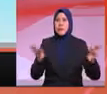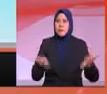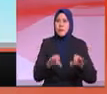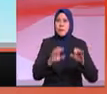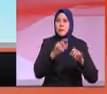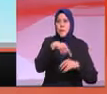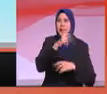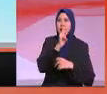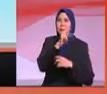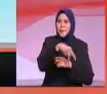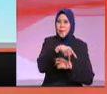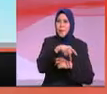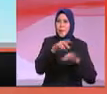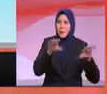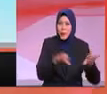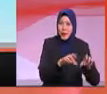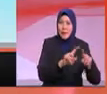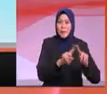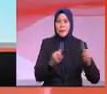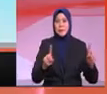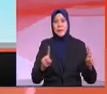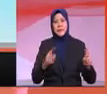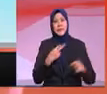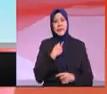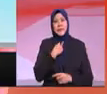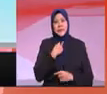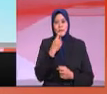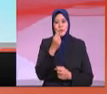laksanakan PKP ketika itu tetapi kos yang